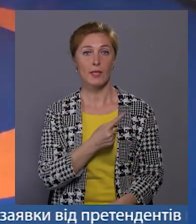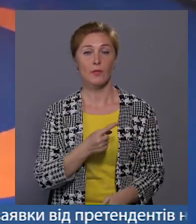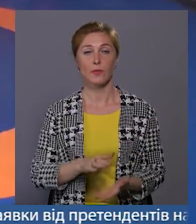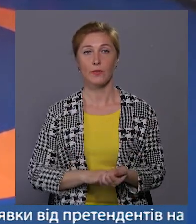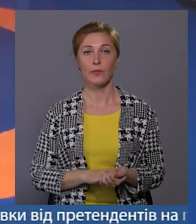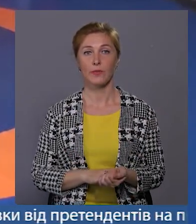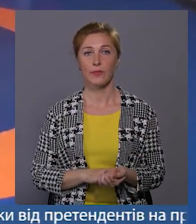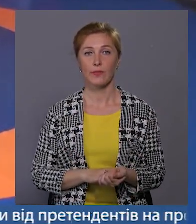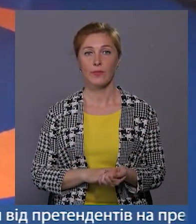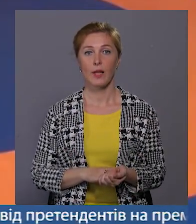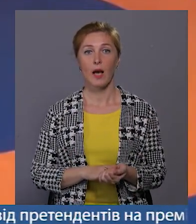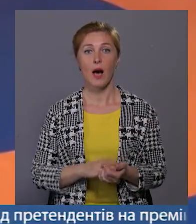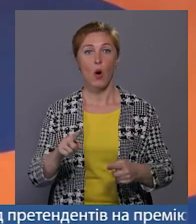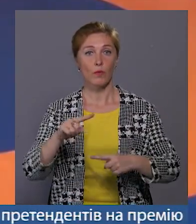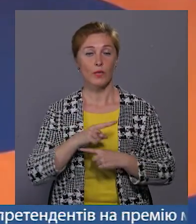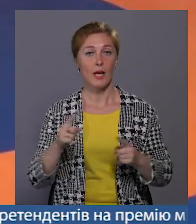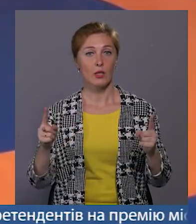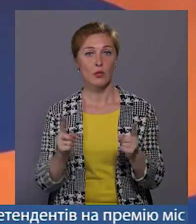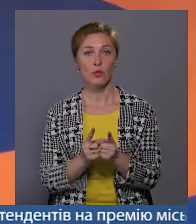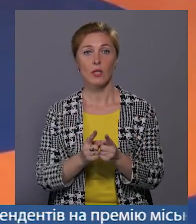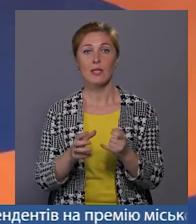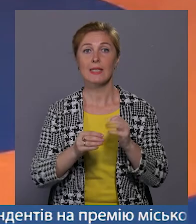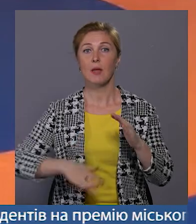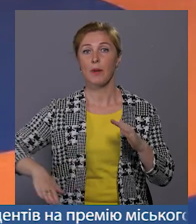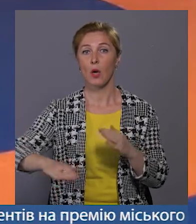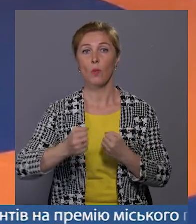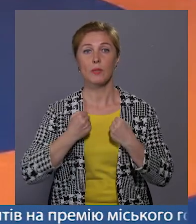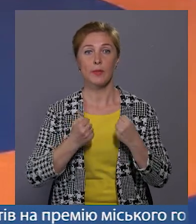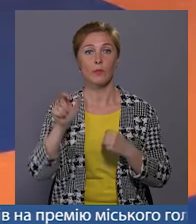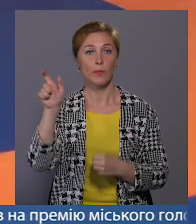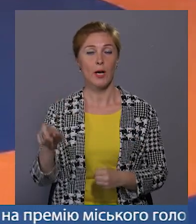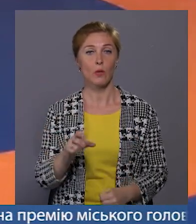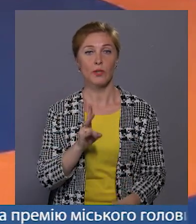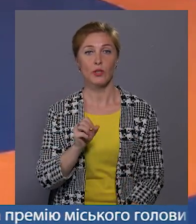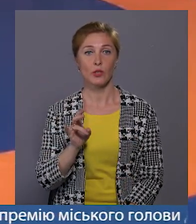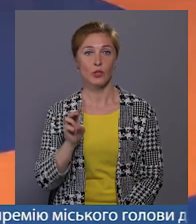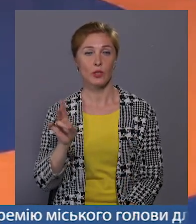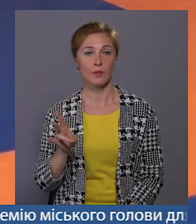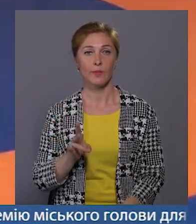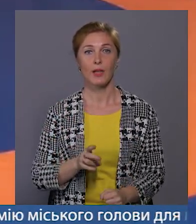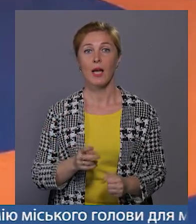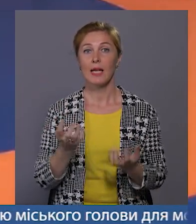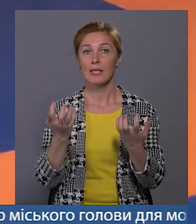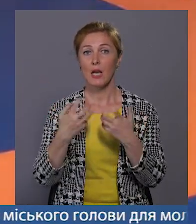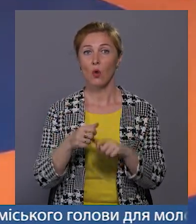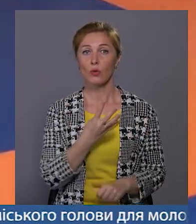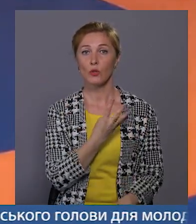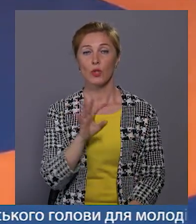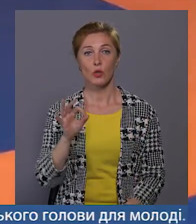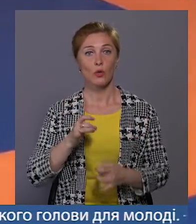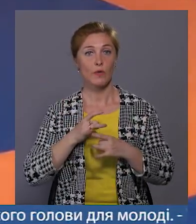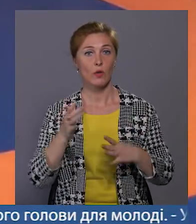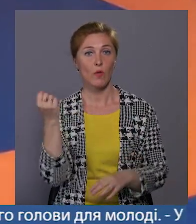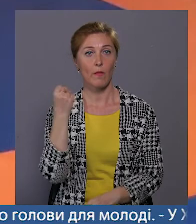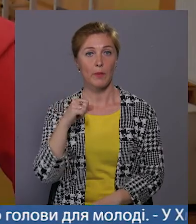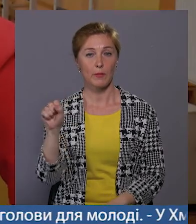поясу з дзюдо. А от у фіналі зустрівся із земляком, спортсменом з Нетішина Владиславом Жоганом. Із рахунком 4-0 святкував